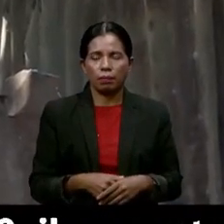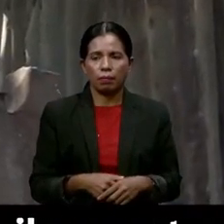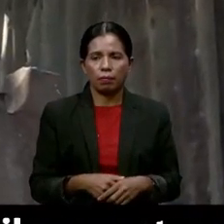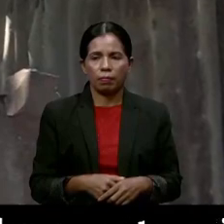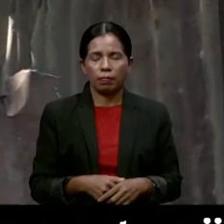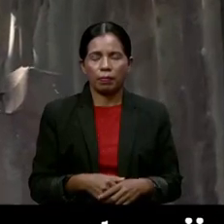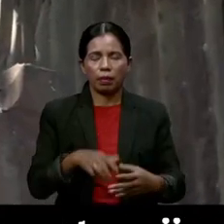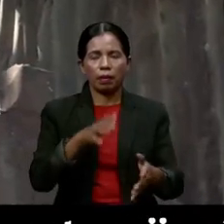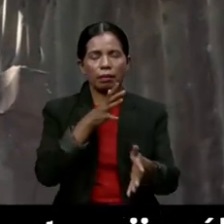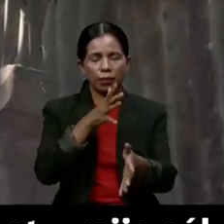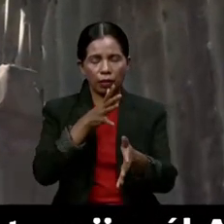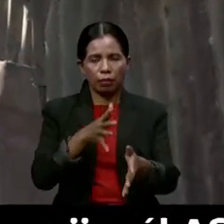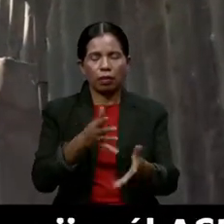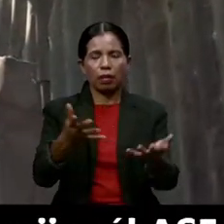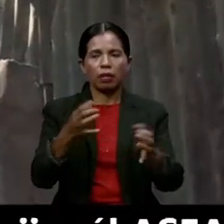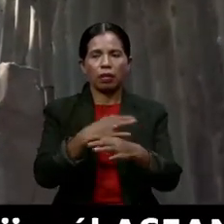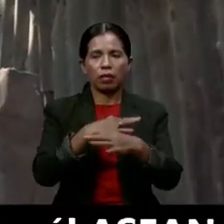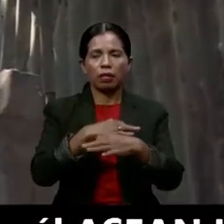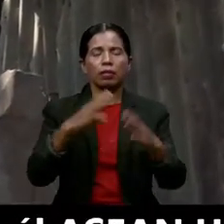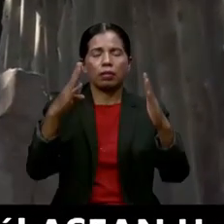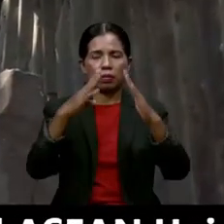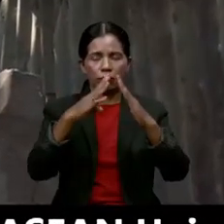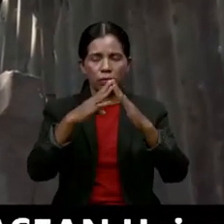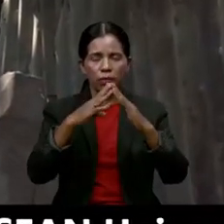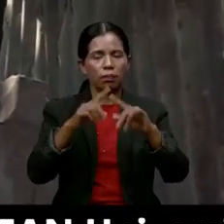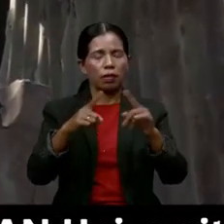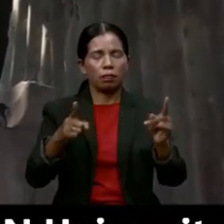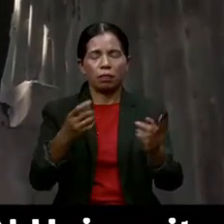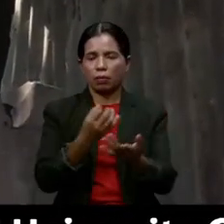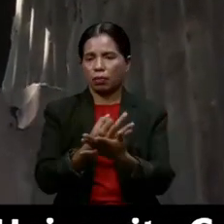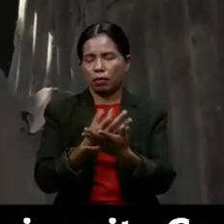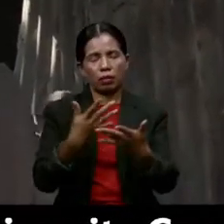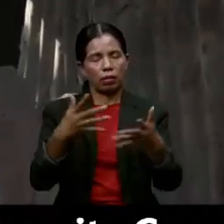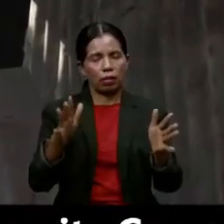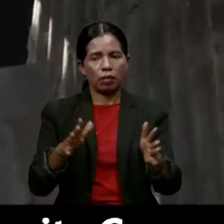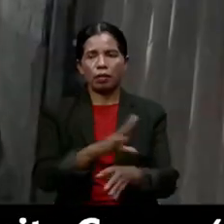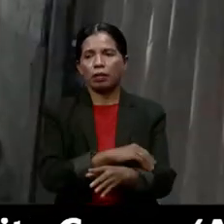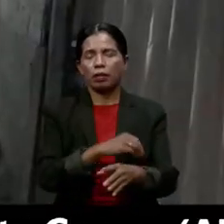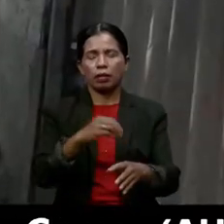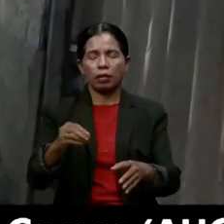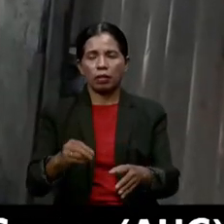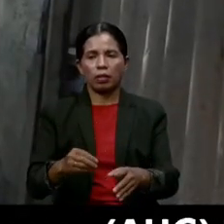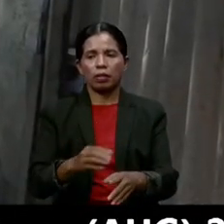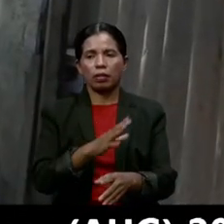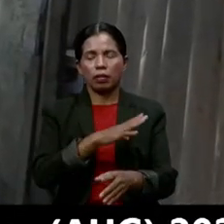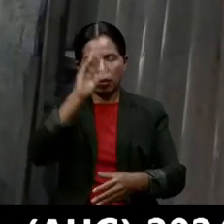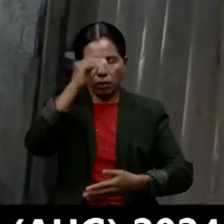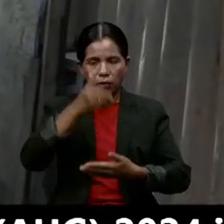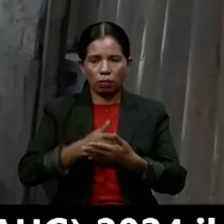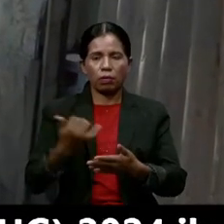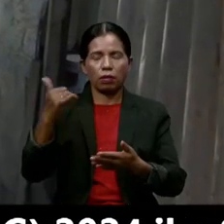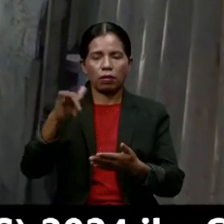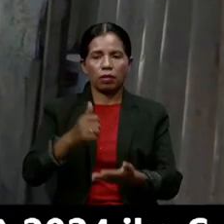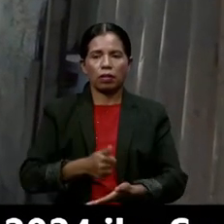Avô falou a cara que a tua dia nia uma mãe bem que bit la to. Dela Roma a tua ramete em banho ou ansira,